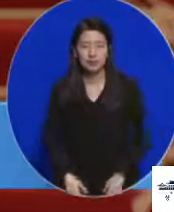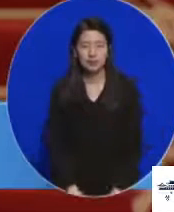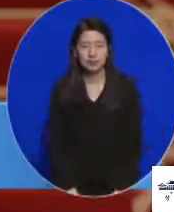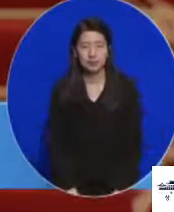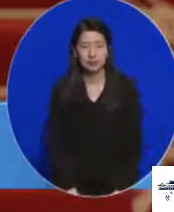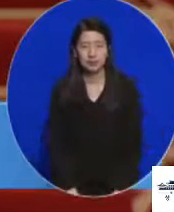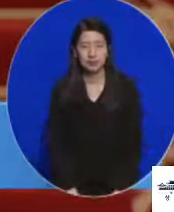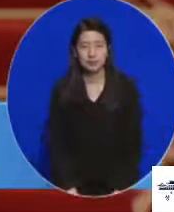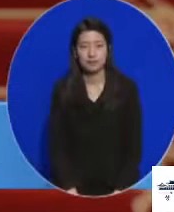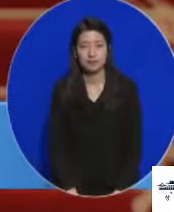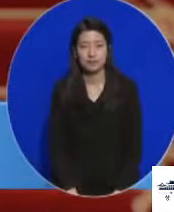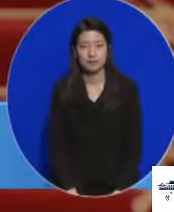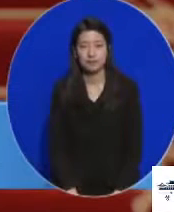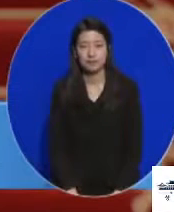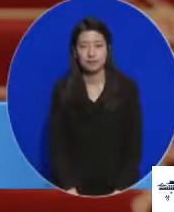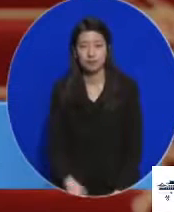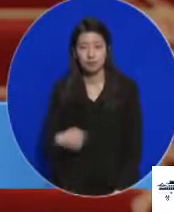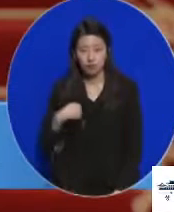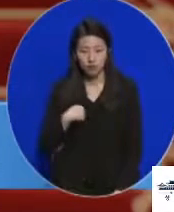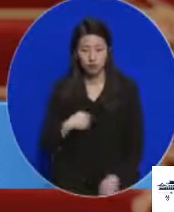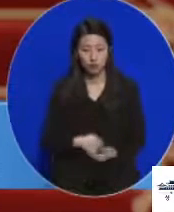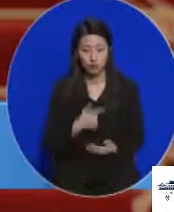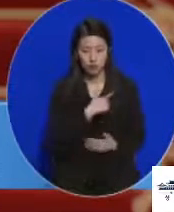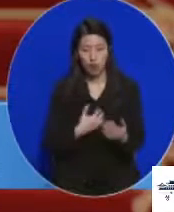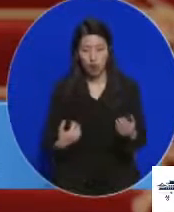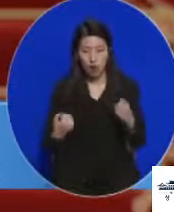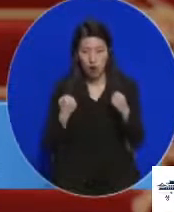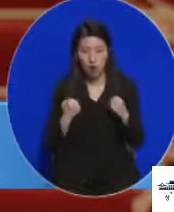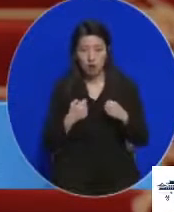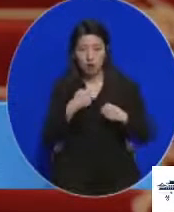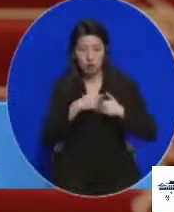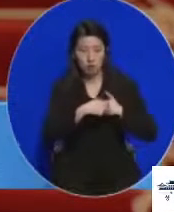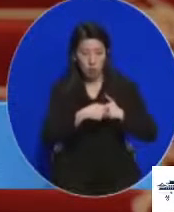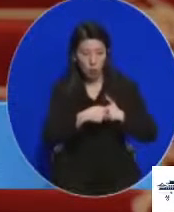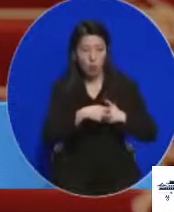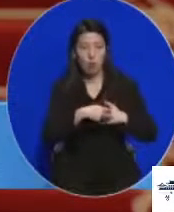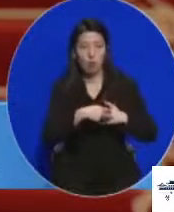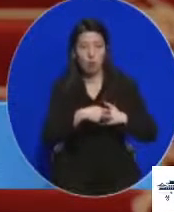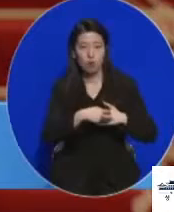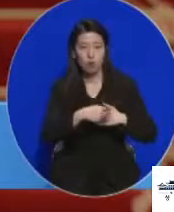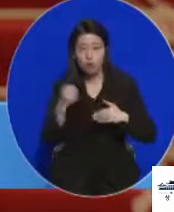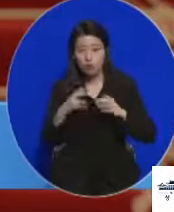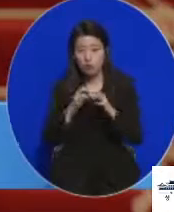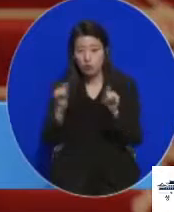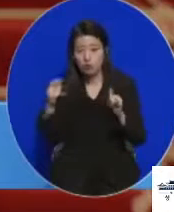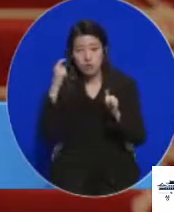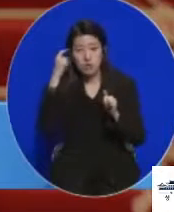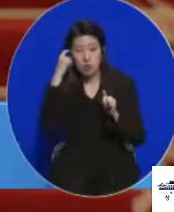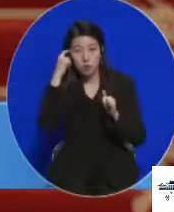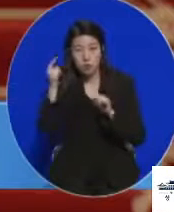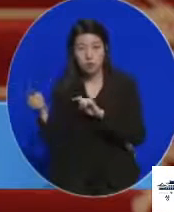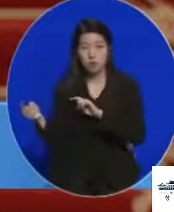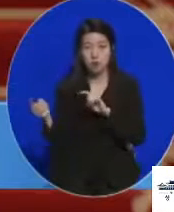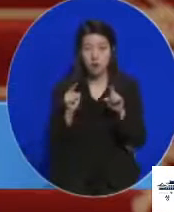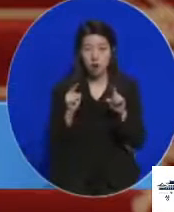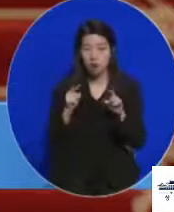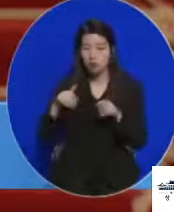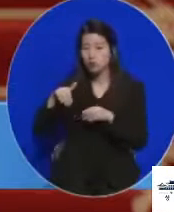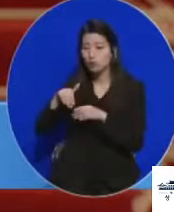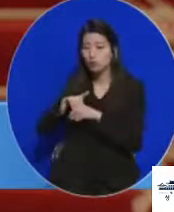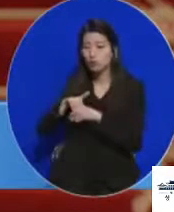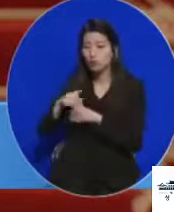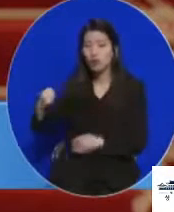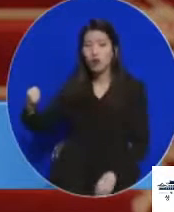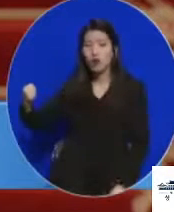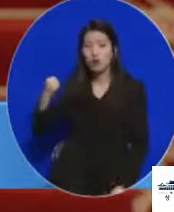금정 된 복원으로 역량과 높은 시민의식 우수한 문화 경향과 디지털